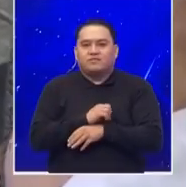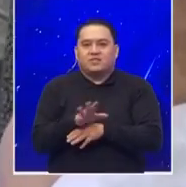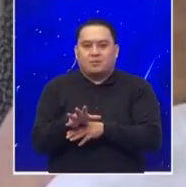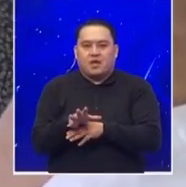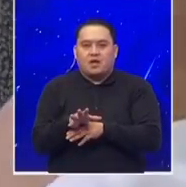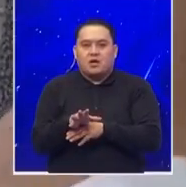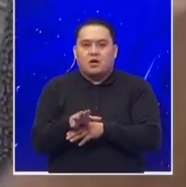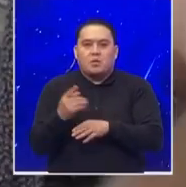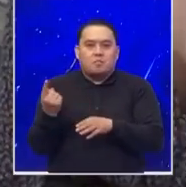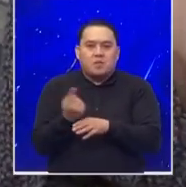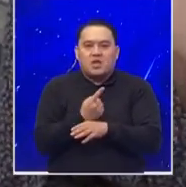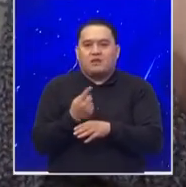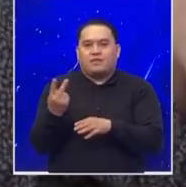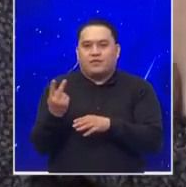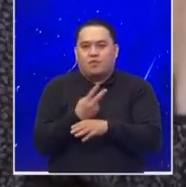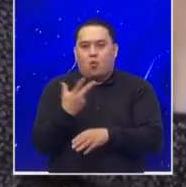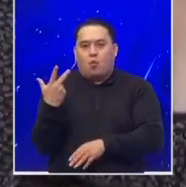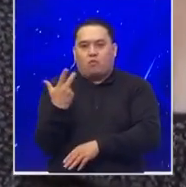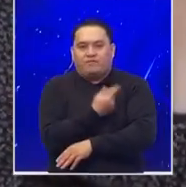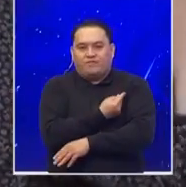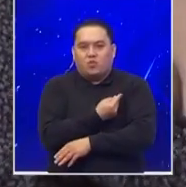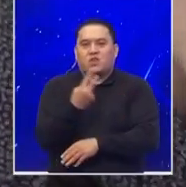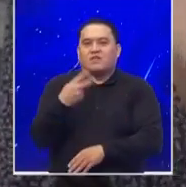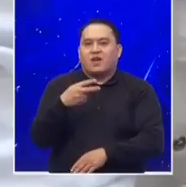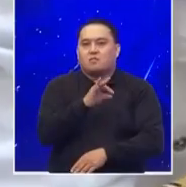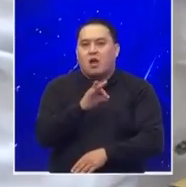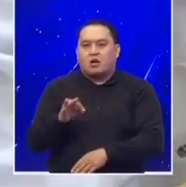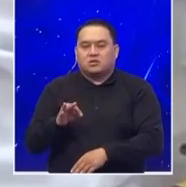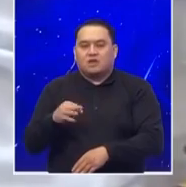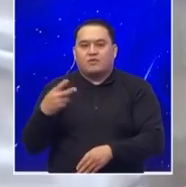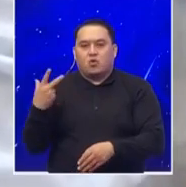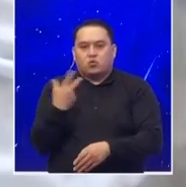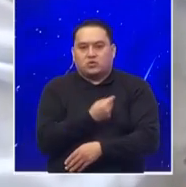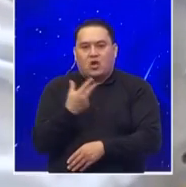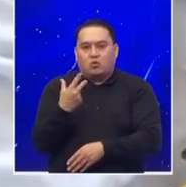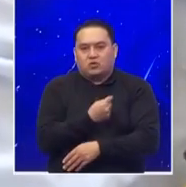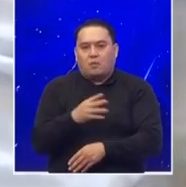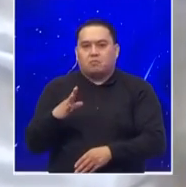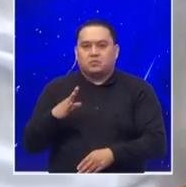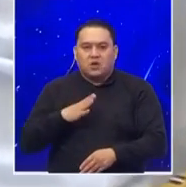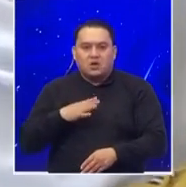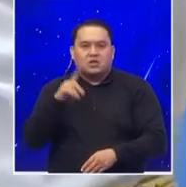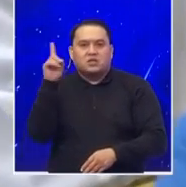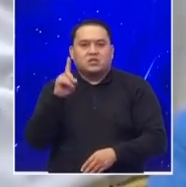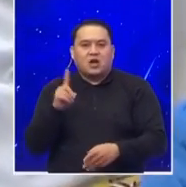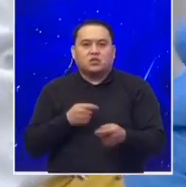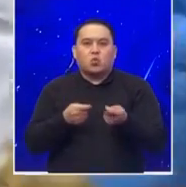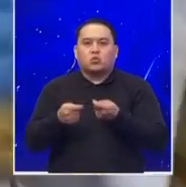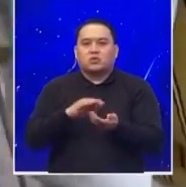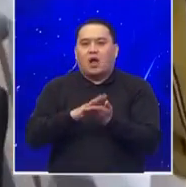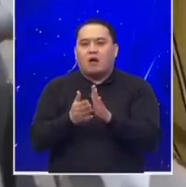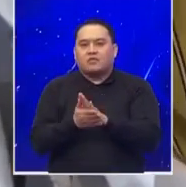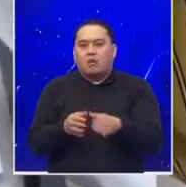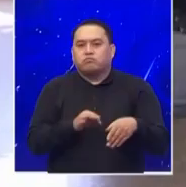эпидемии. Первую из двух доз вакцины получили уже 20% израильтян. Израильские власти